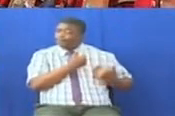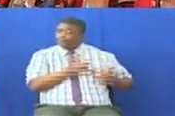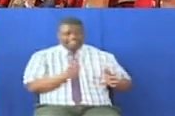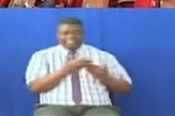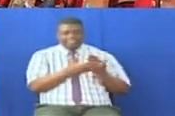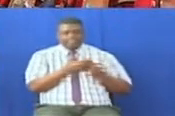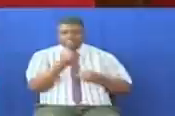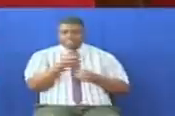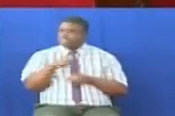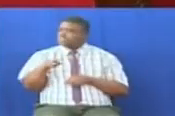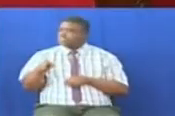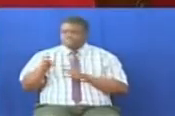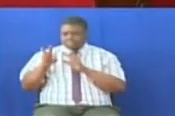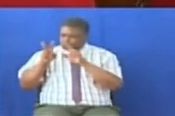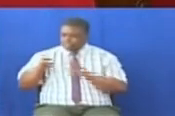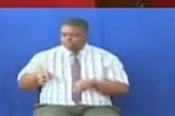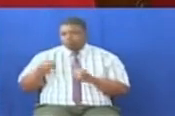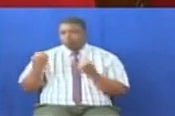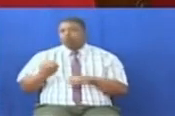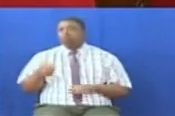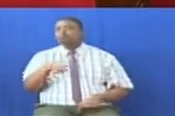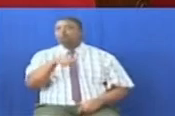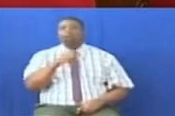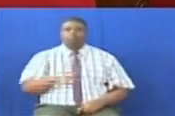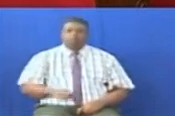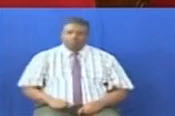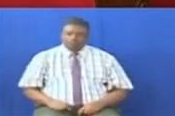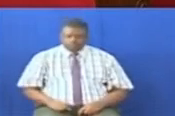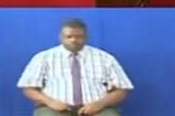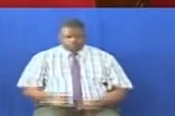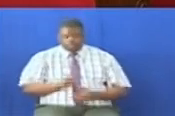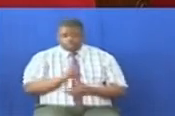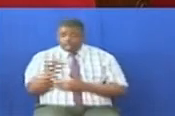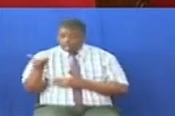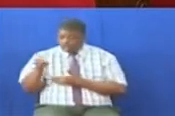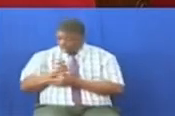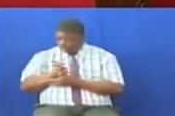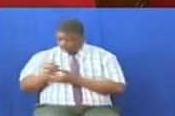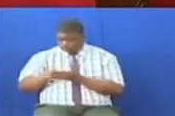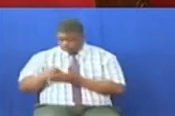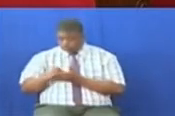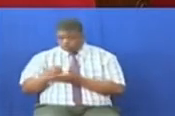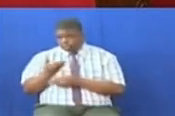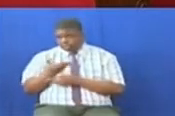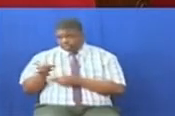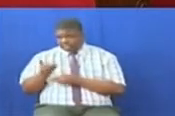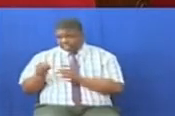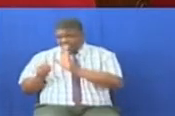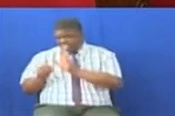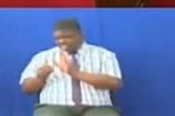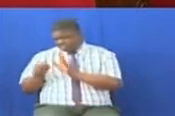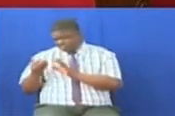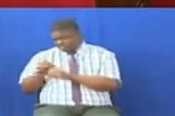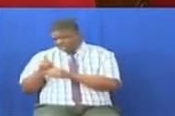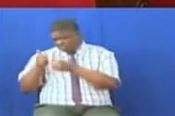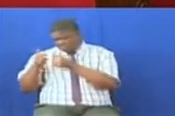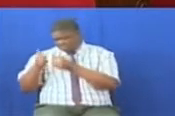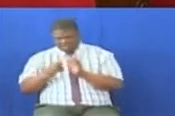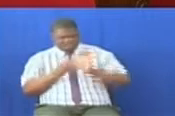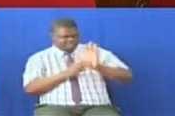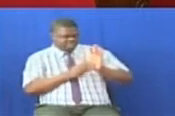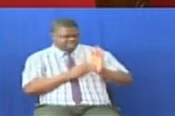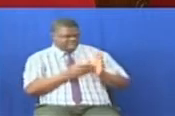almashauri 176 zilipata hati safi na 9 zilipata hati zenye mashaka. Tafsiri yake